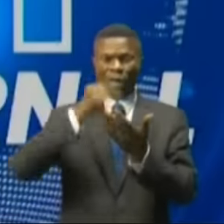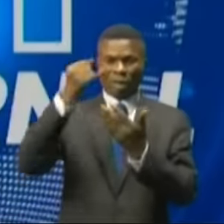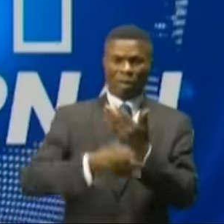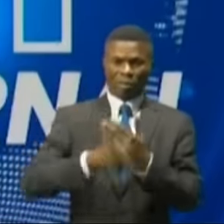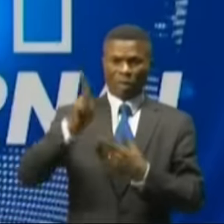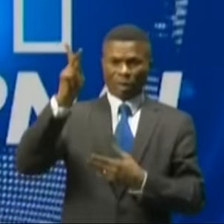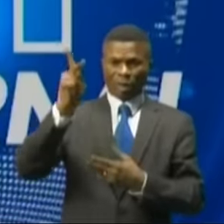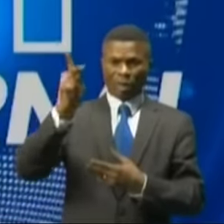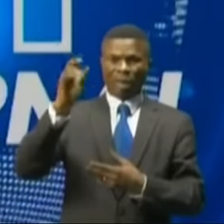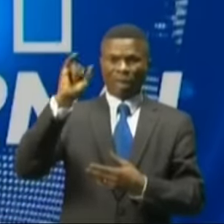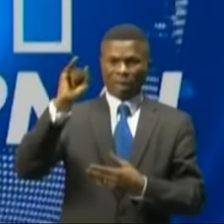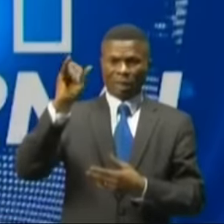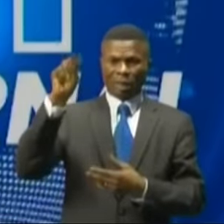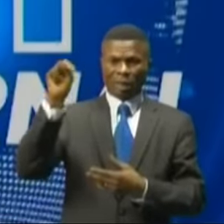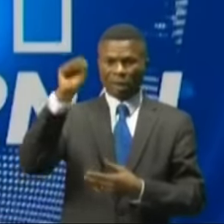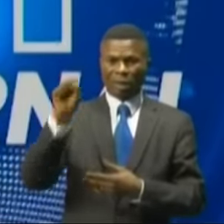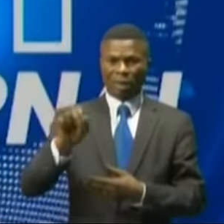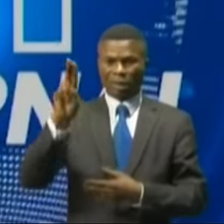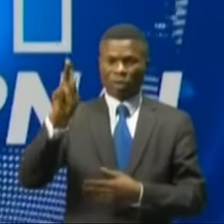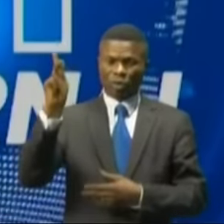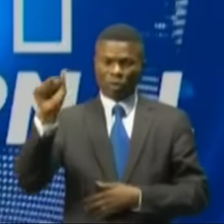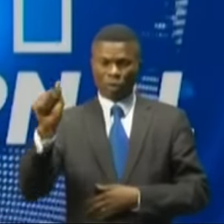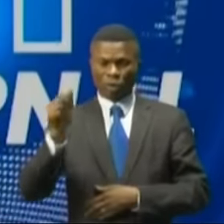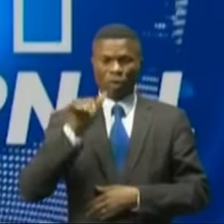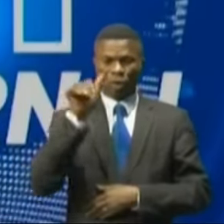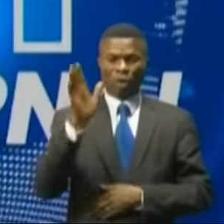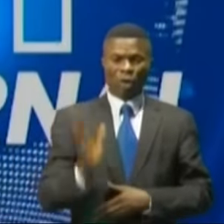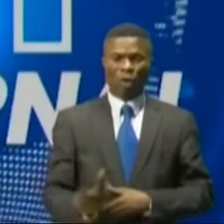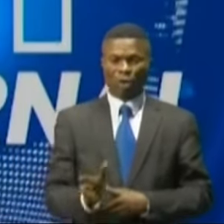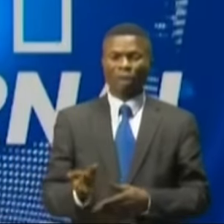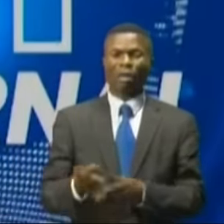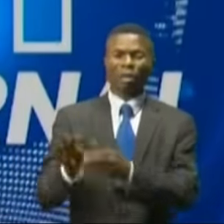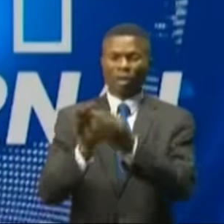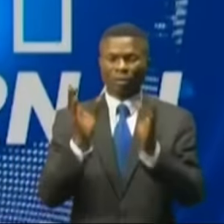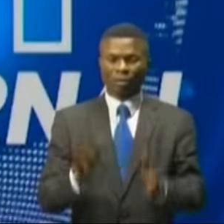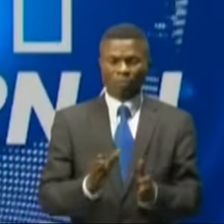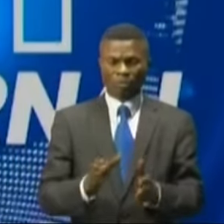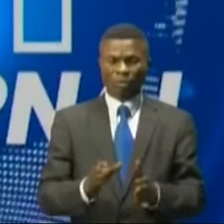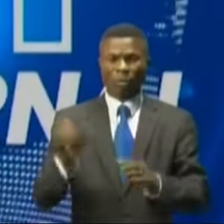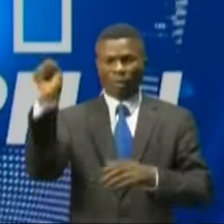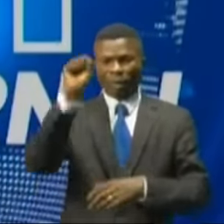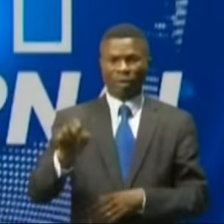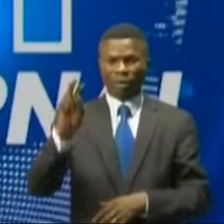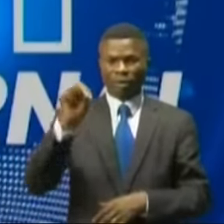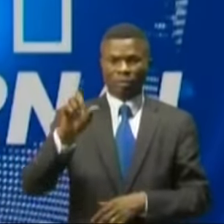Kintsuka volet distribution. Le directeur coordonnateur des projets SNEL en a